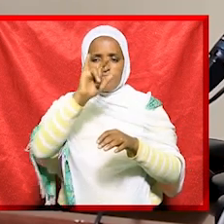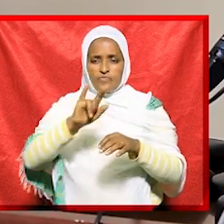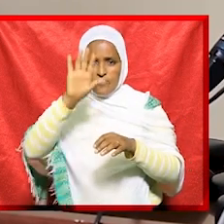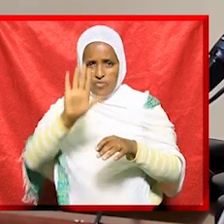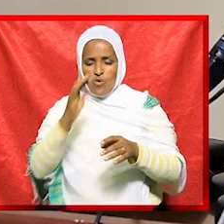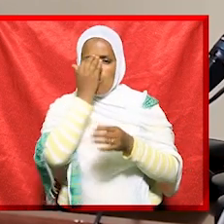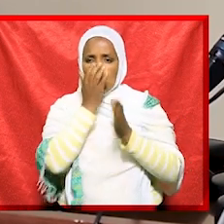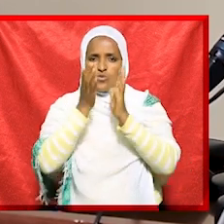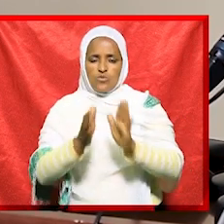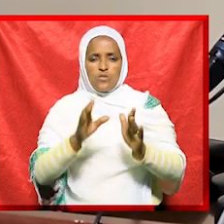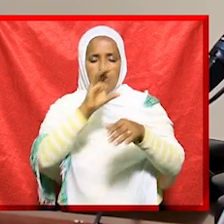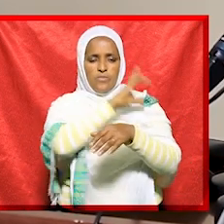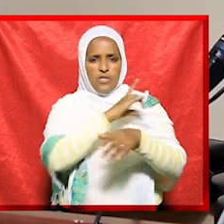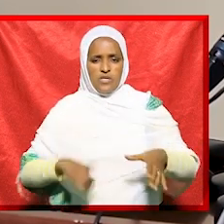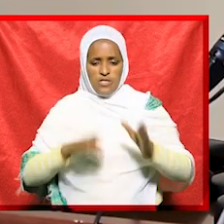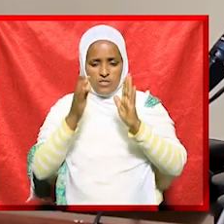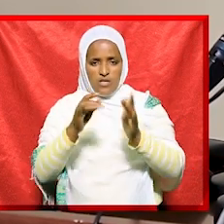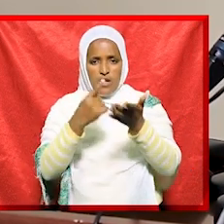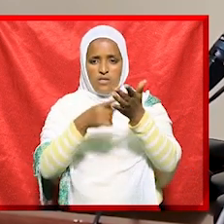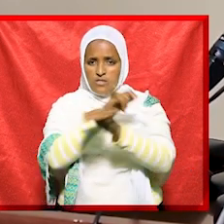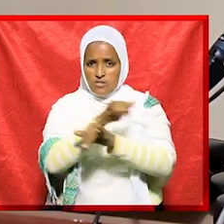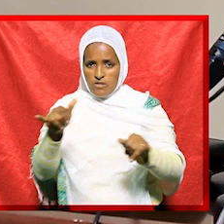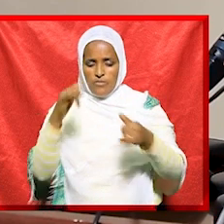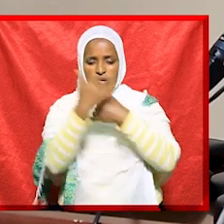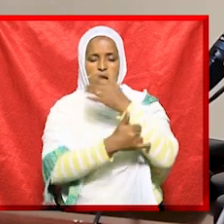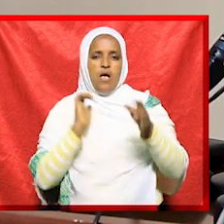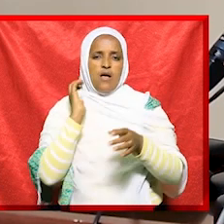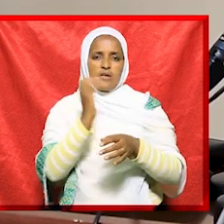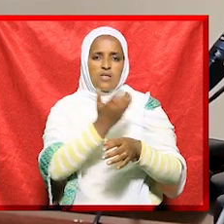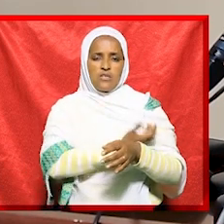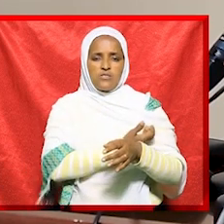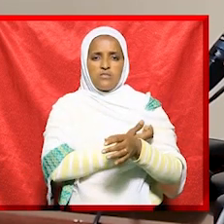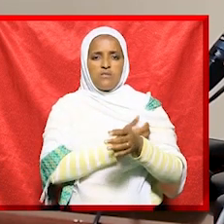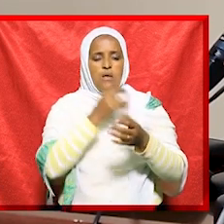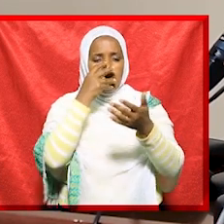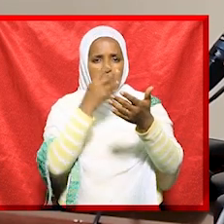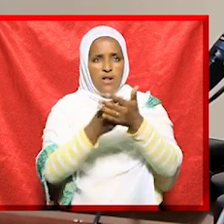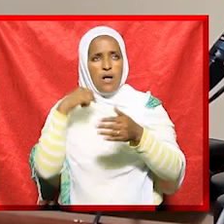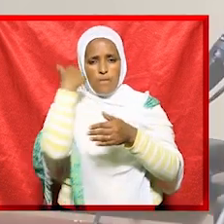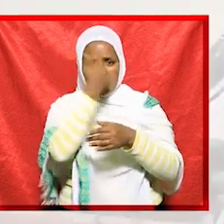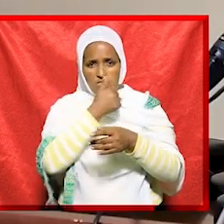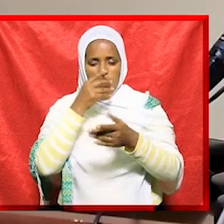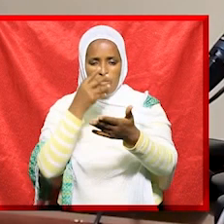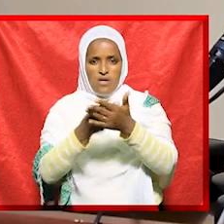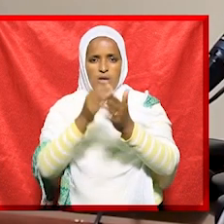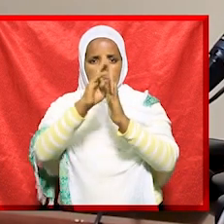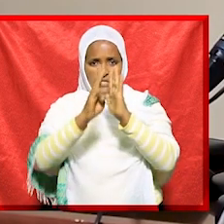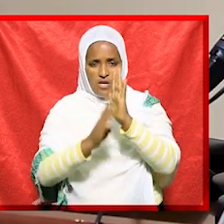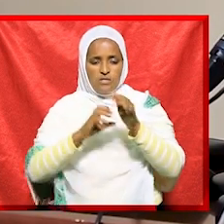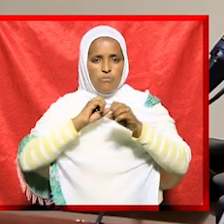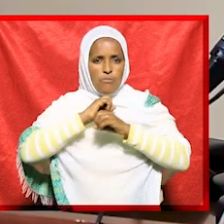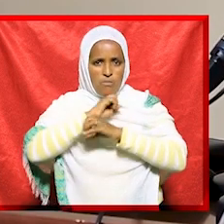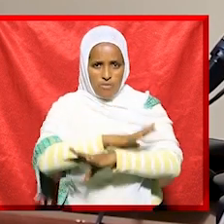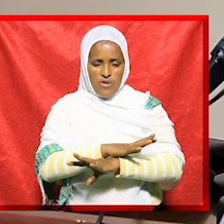የሀገራችን ዜጎች ኦርቶዶክሳውያን ምእመናንም ከእንዲህ አይነቱ የሀገራችንን መልካም ገጽታና መልካም ስነ